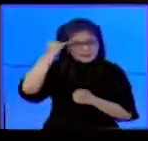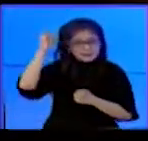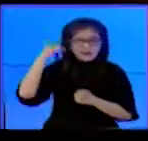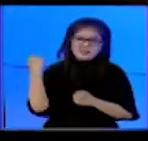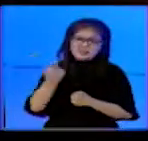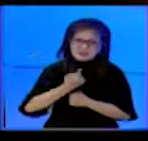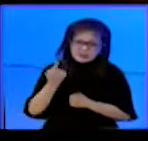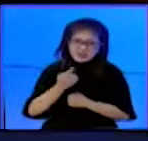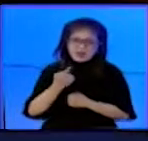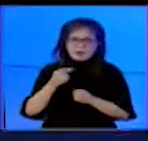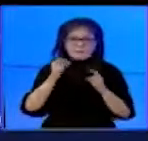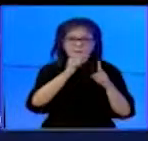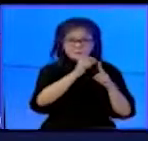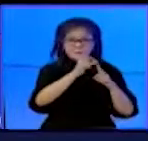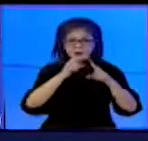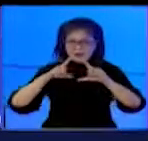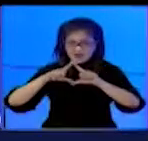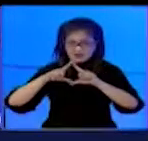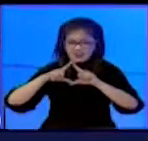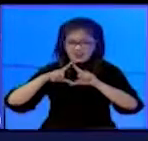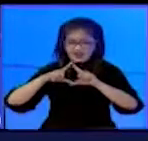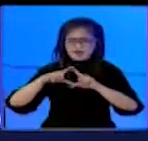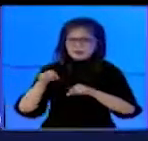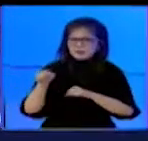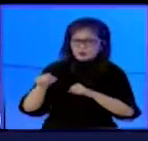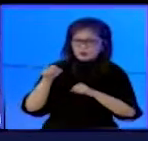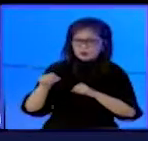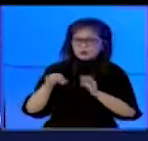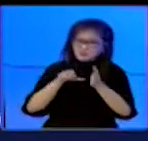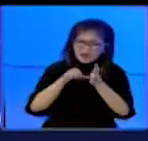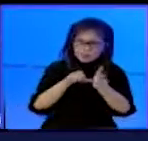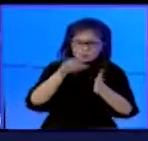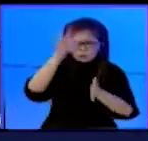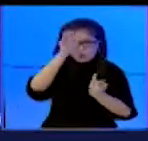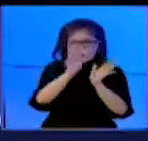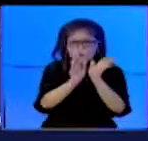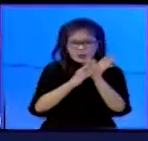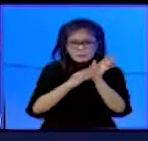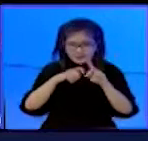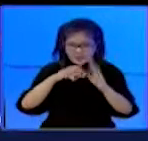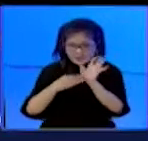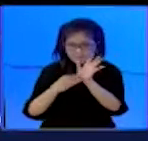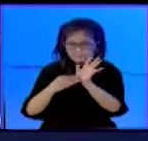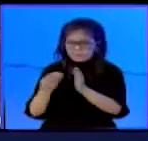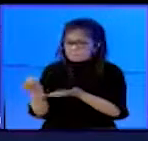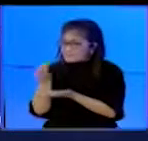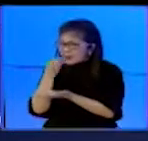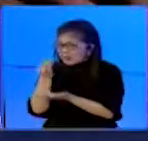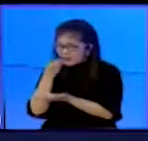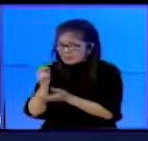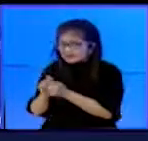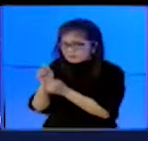PPA, Produser Pangan Asia, di mana kita membantu UMKM dalam bidang F&B untuk jadi kita